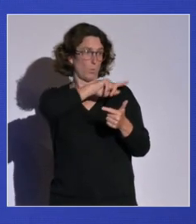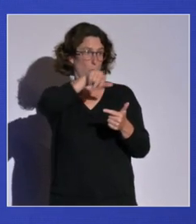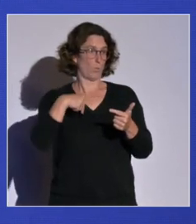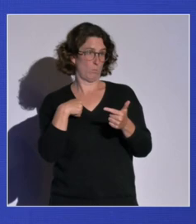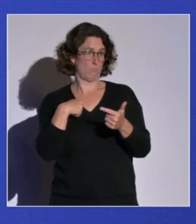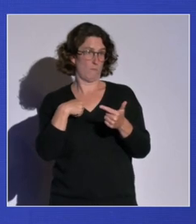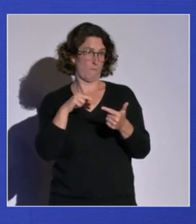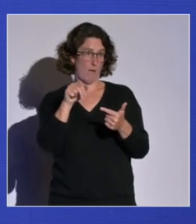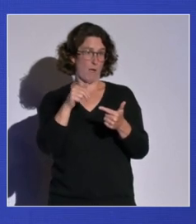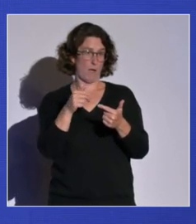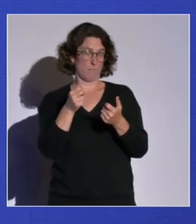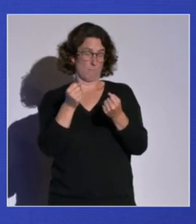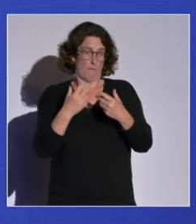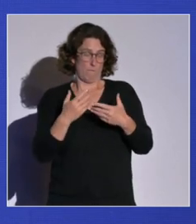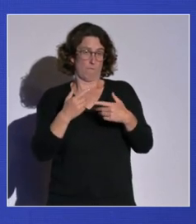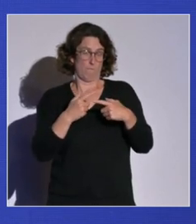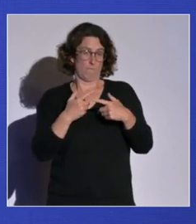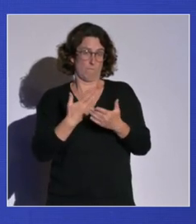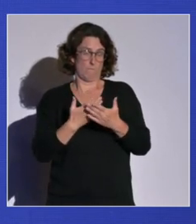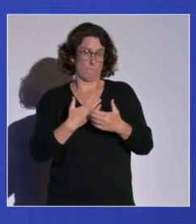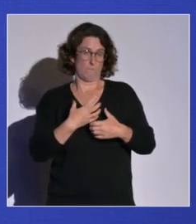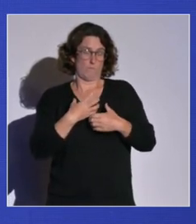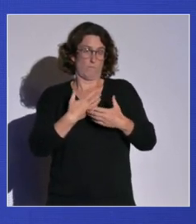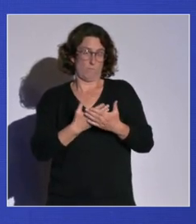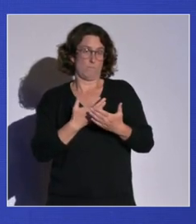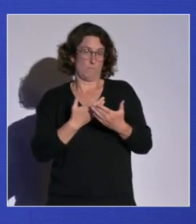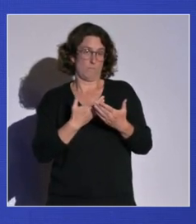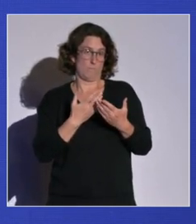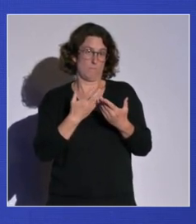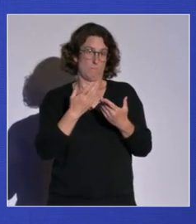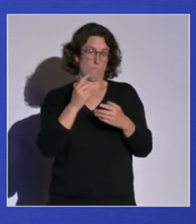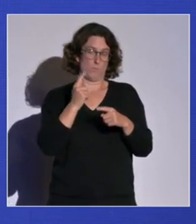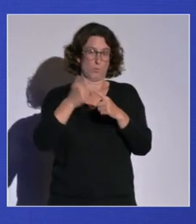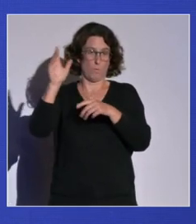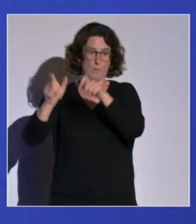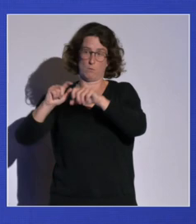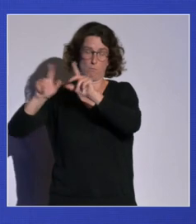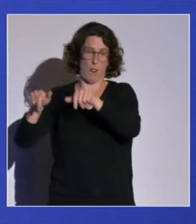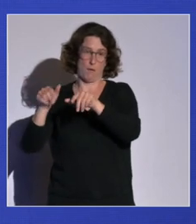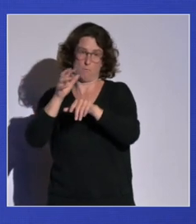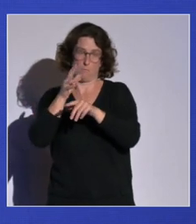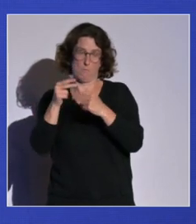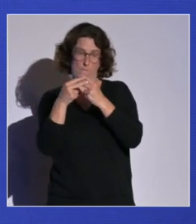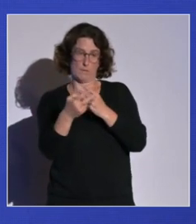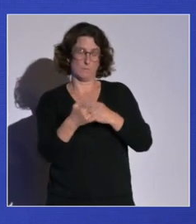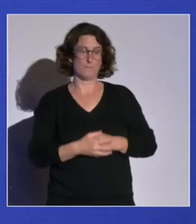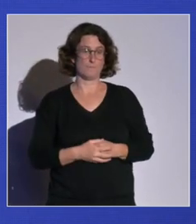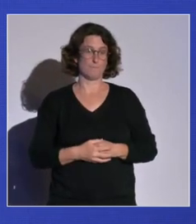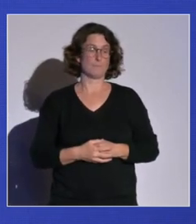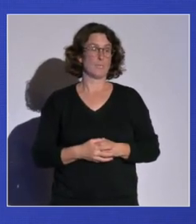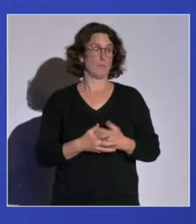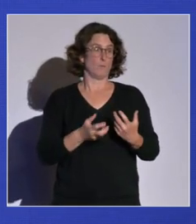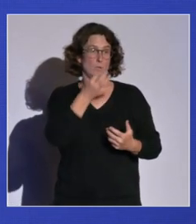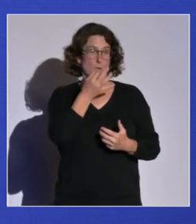à ceux et celles qui ne seront pas là pour l'affronter. Je veux vous dire que, un, il n'est pas